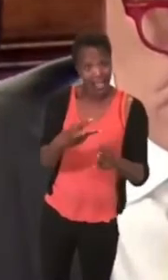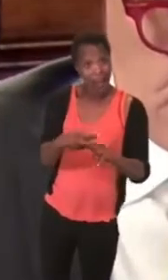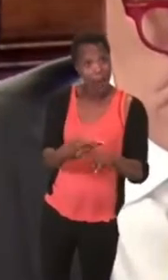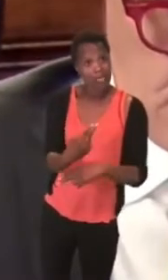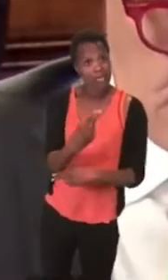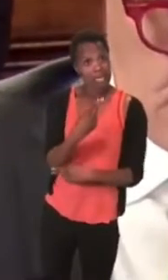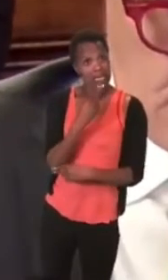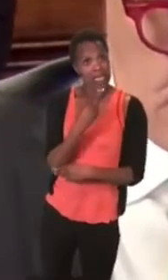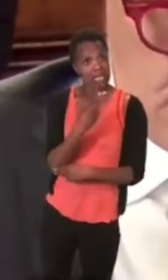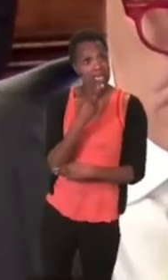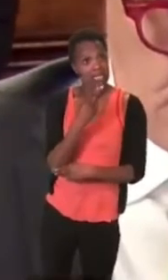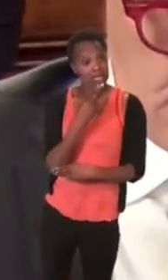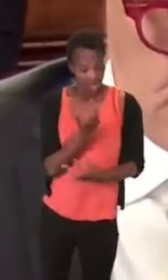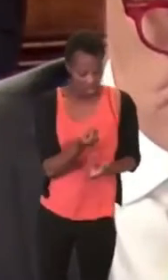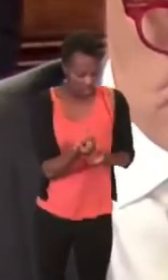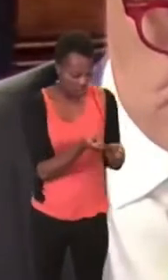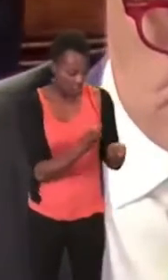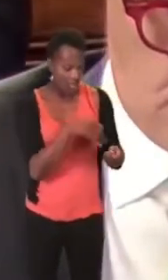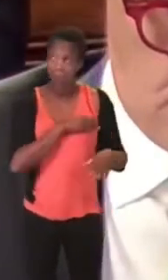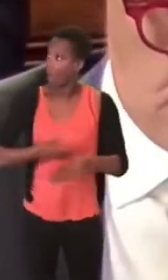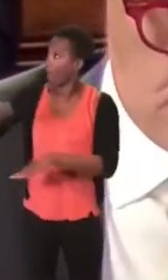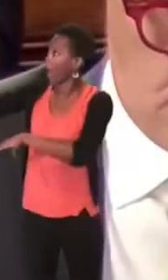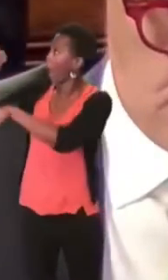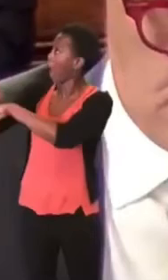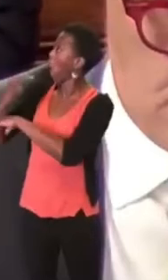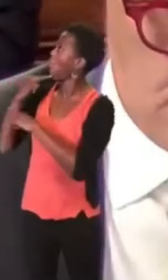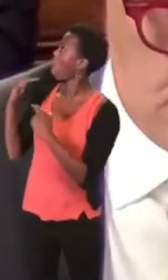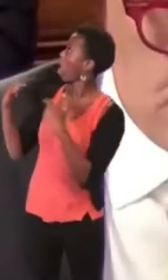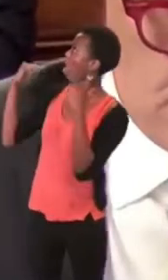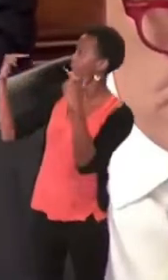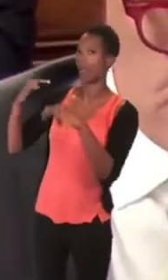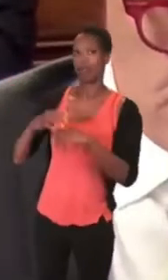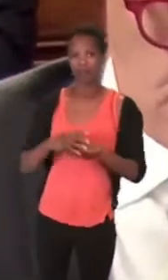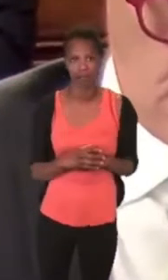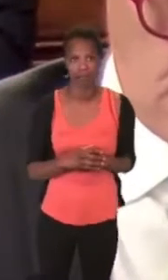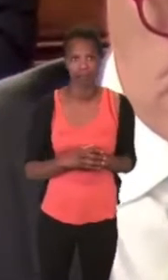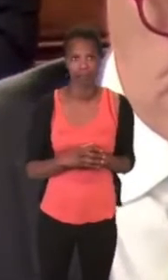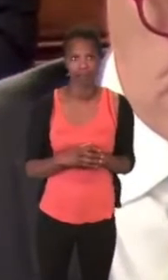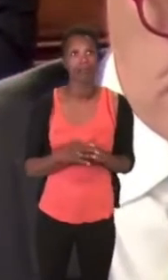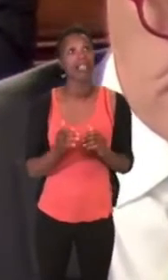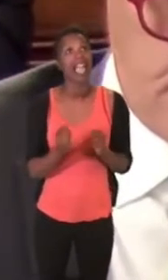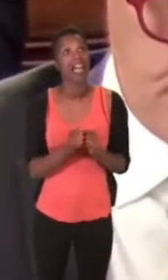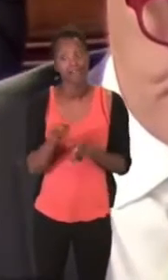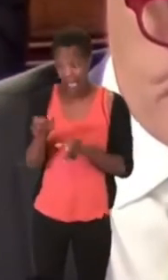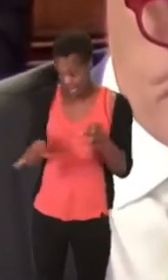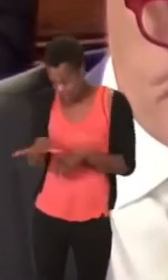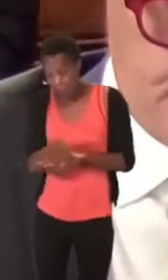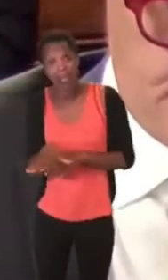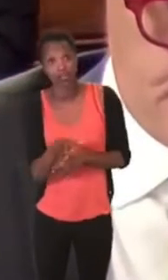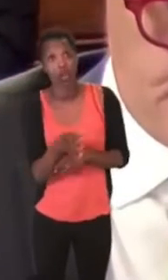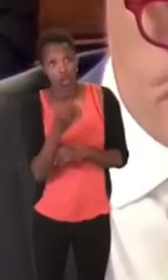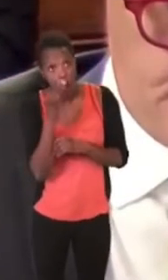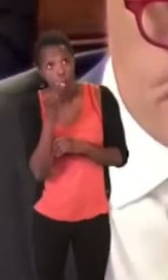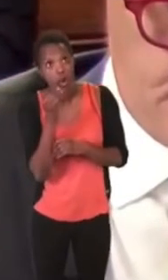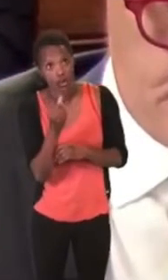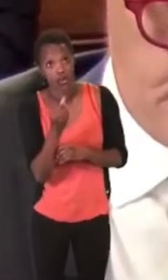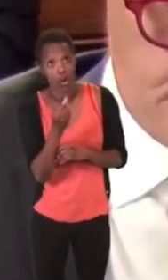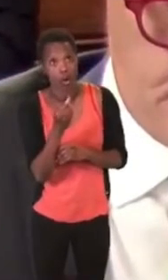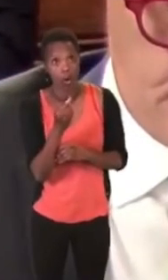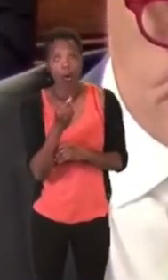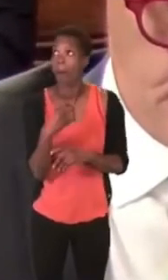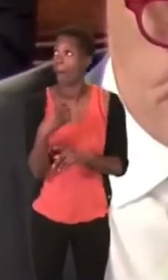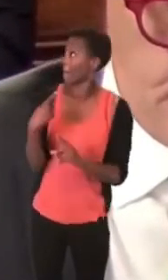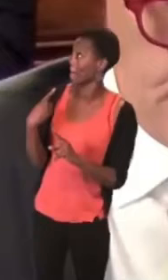pilotés par une vraie gouvernance. En effet, avec des acteurs qui, j'en suis sûre, apprécient le fait que vous